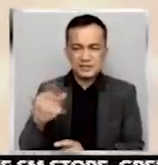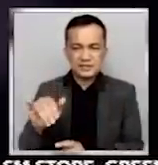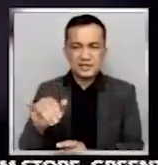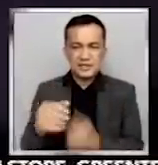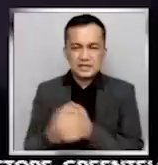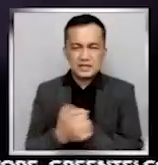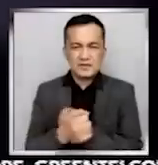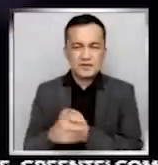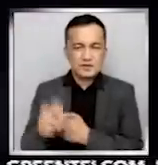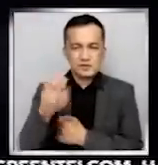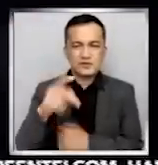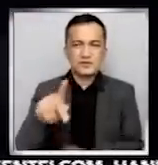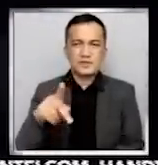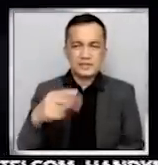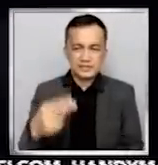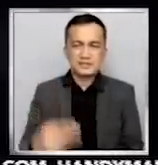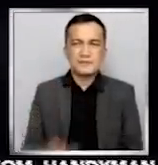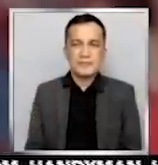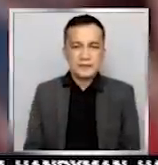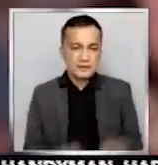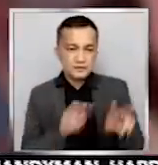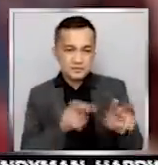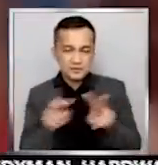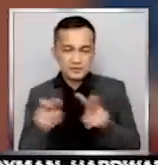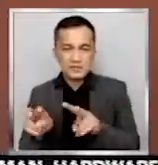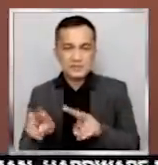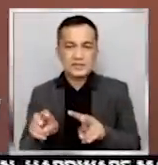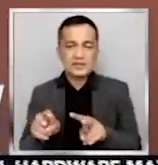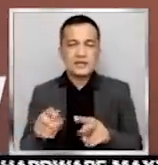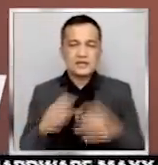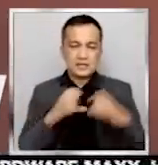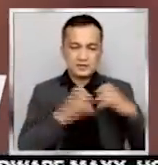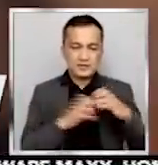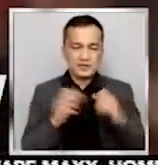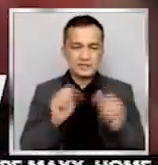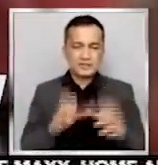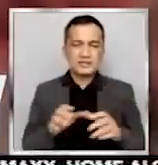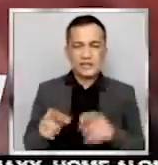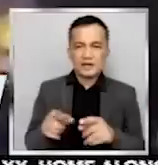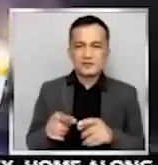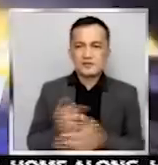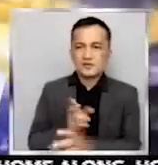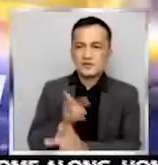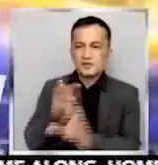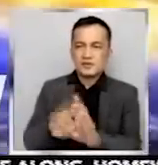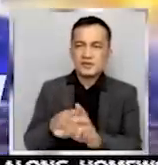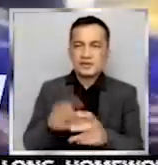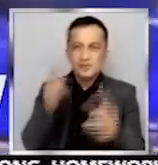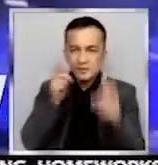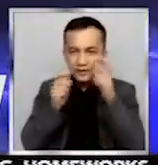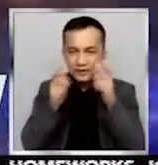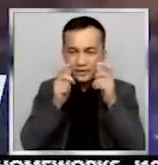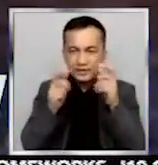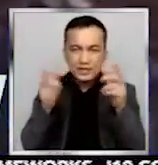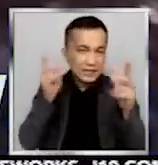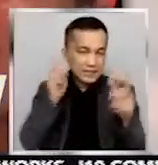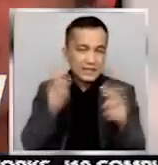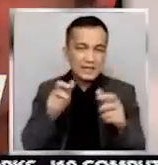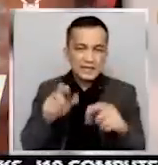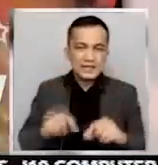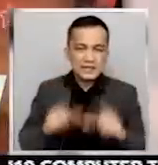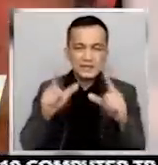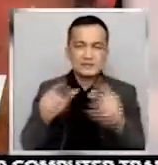PH. Spotted din ng ilang Kapuso stars na hindi pinalagpas ang chance na mapakinggan ng live ang hit songs ng English